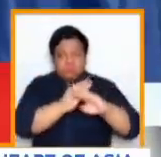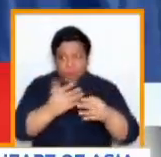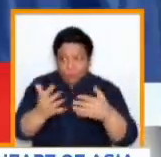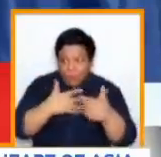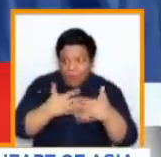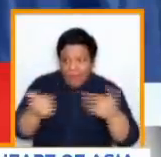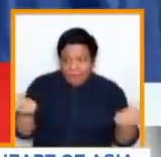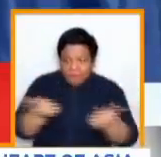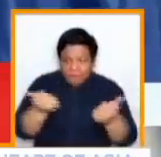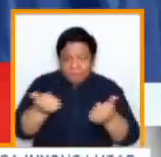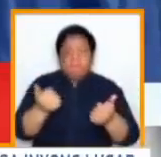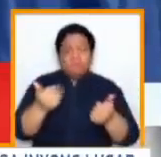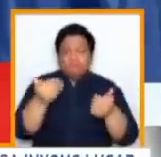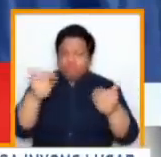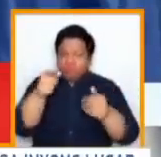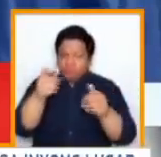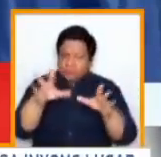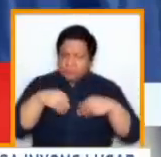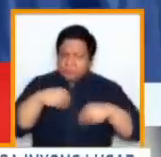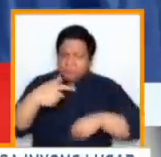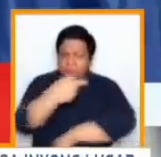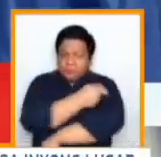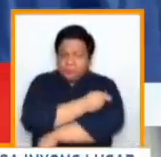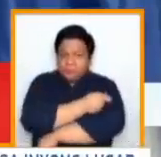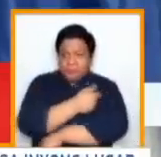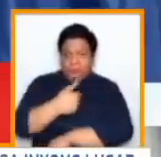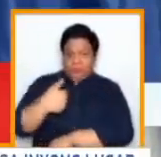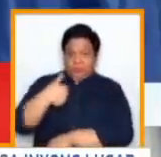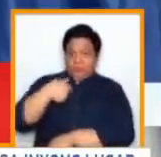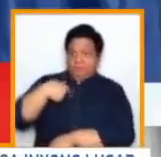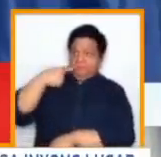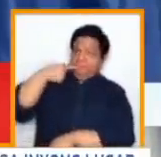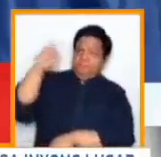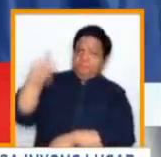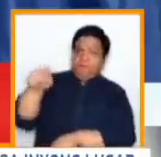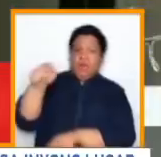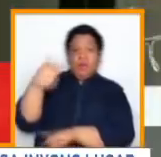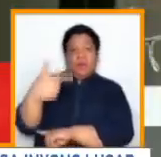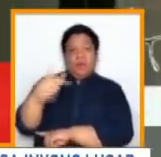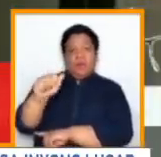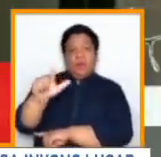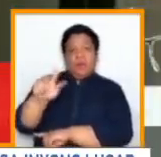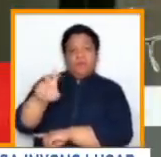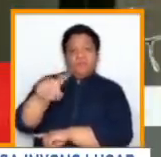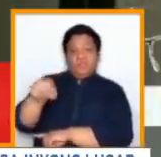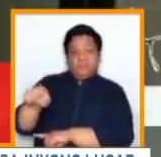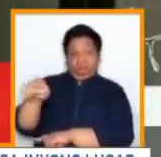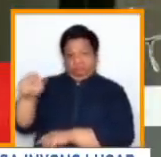to Secretary Galvez na huwag niyang